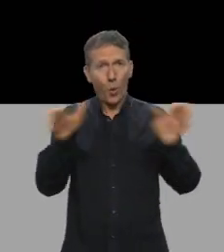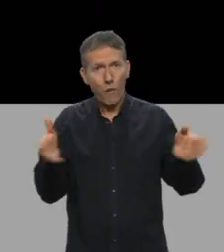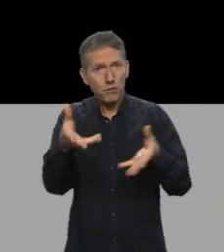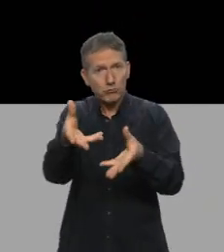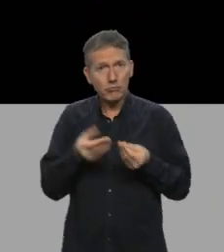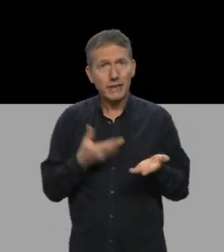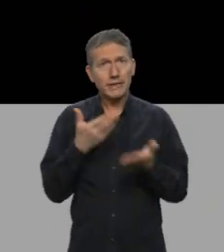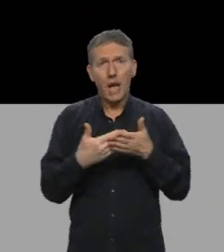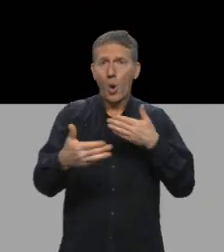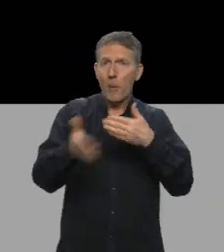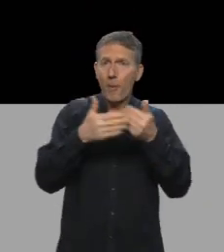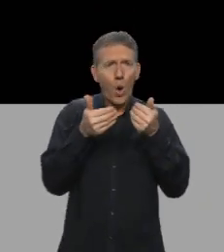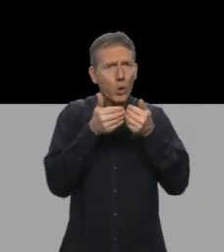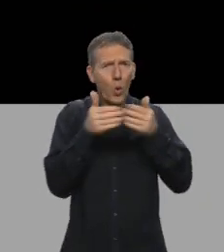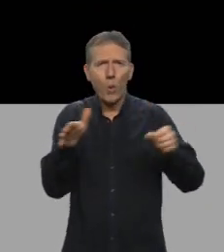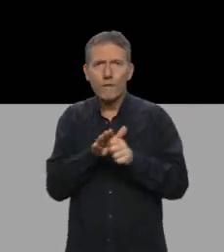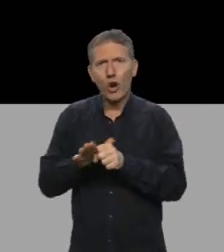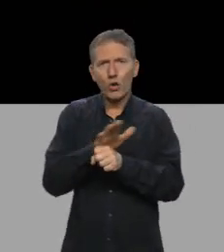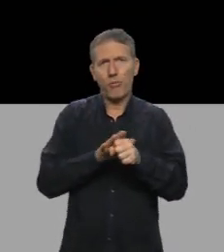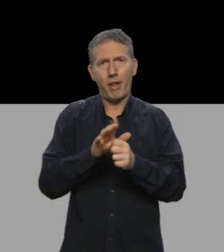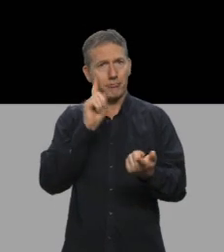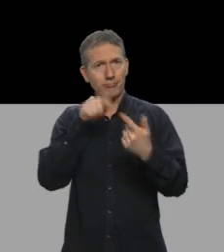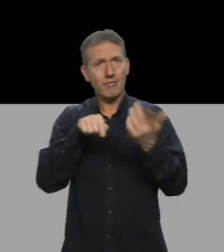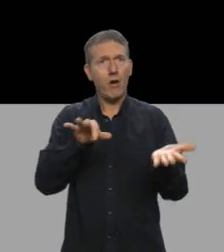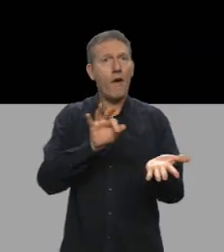tous. C'est la porte ouverte